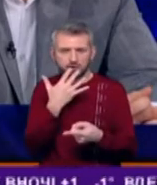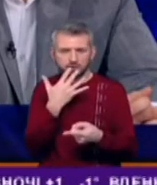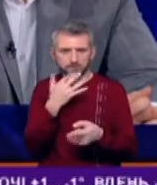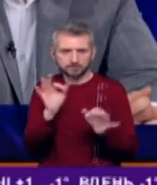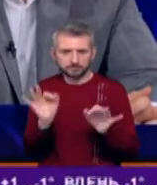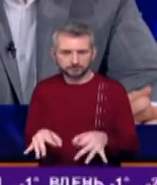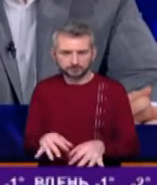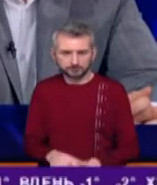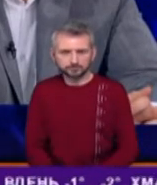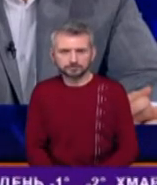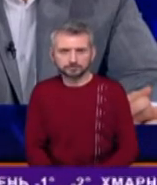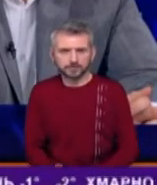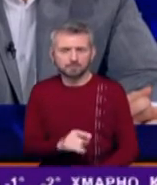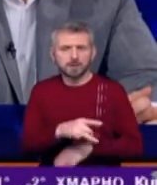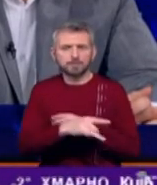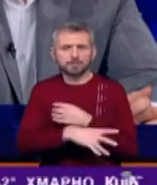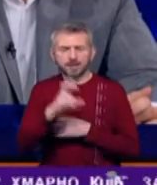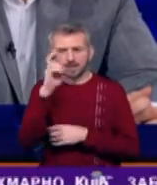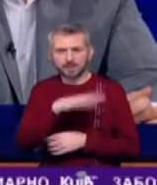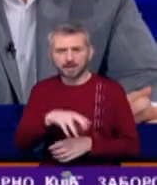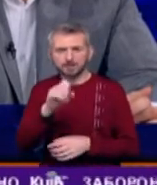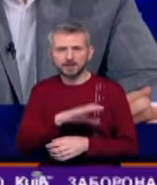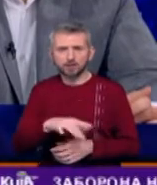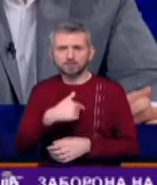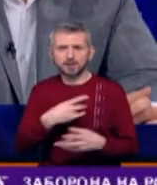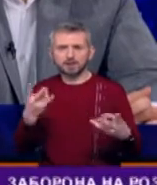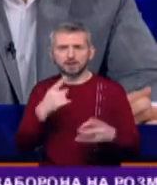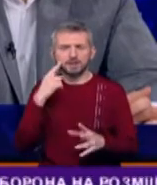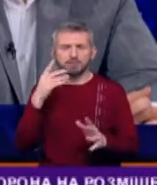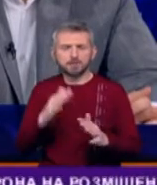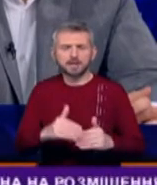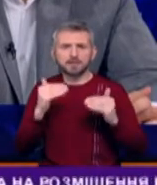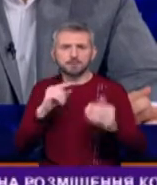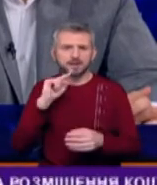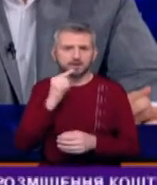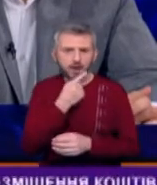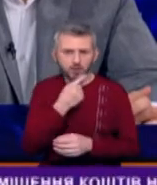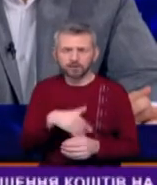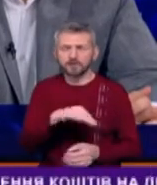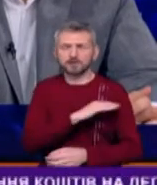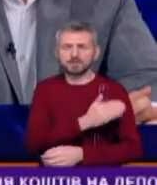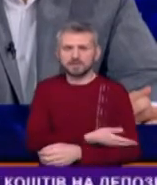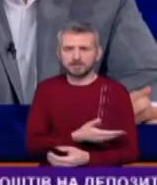правильно розумію вас? Бідна країна в Європі. Нам необхідно піднімати економіку. Все, зрозуміло.